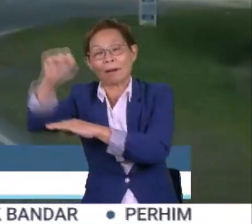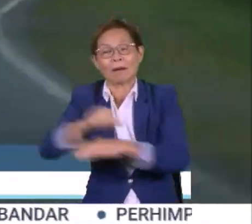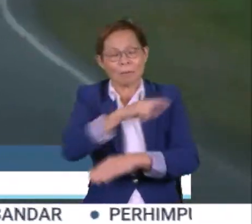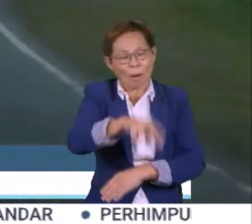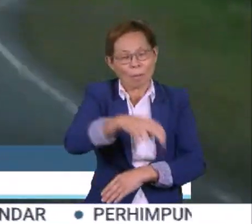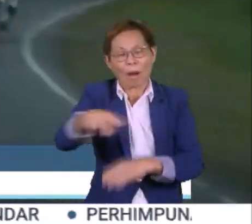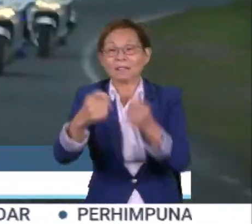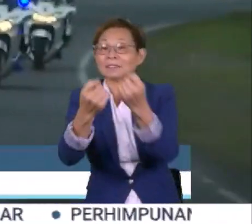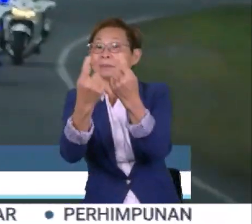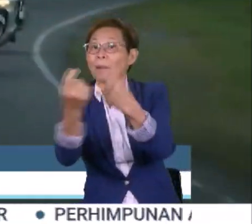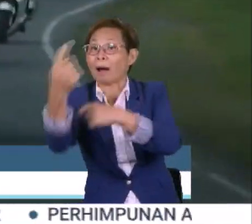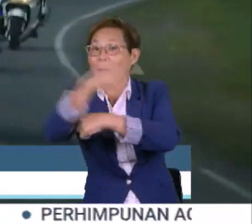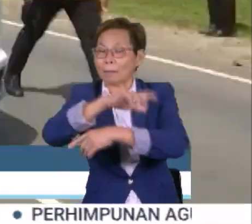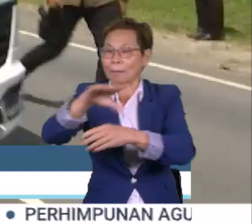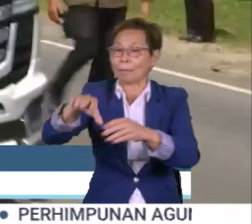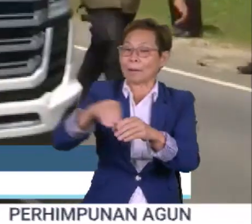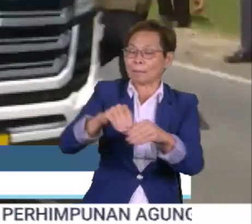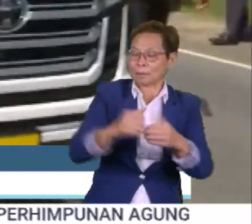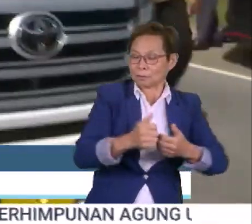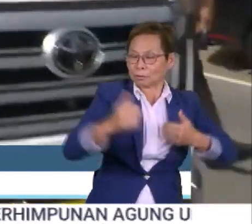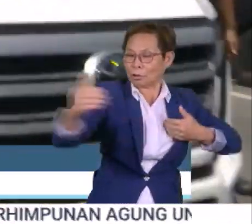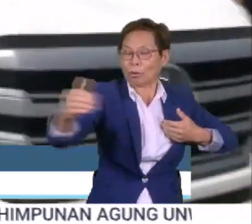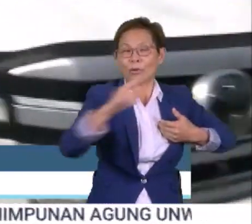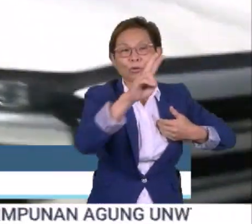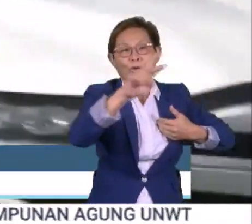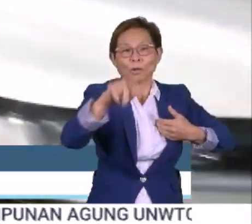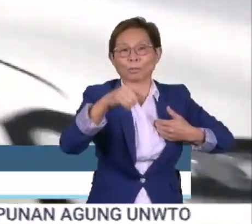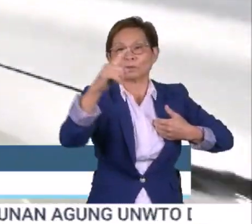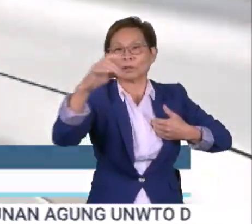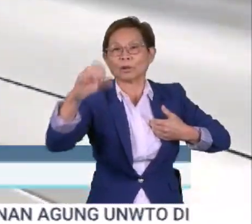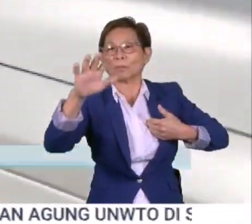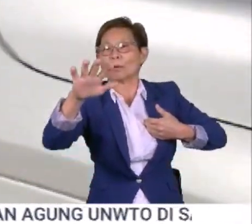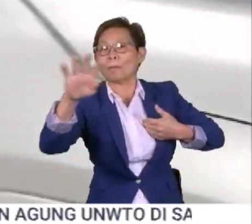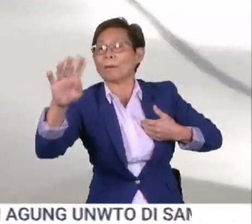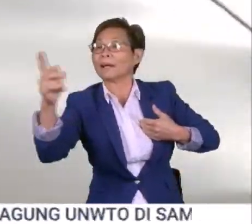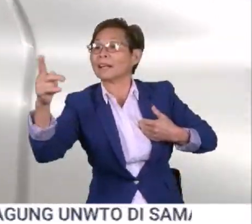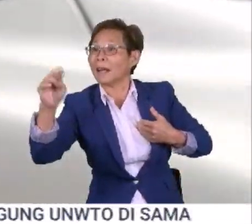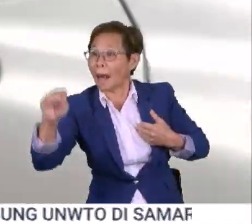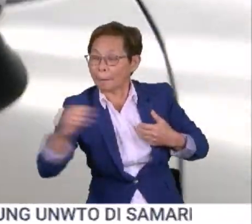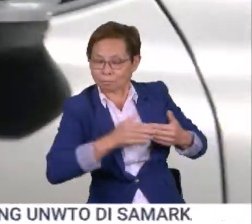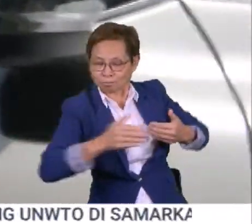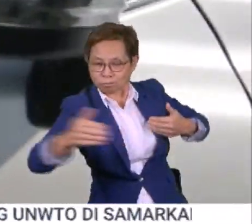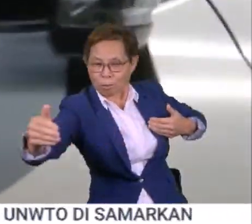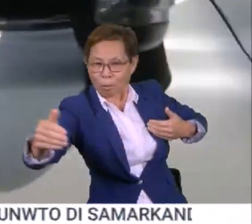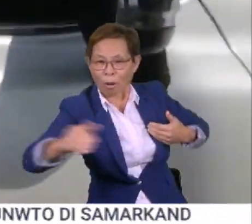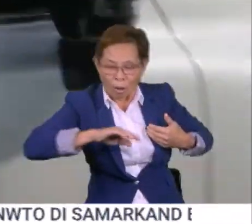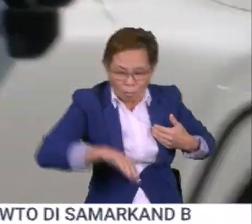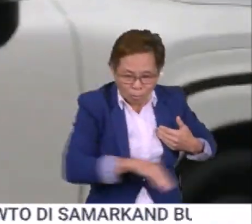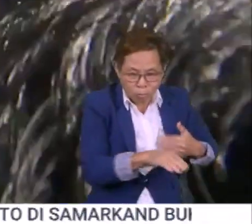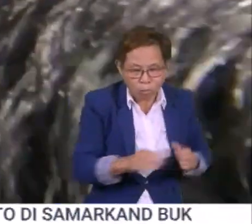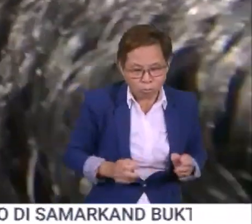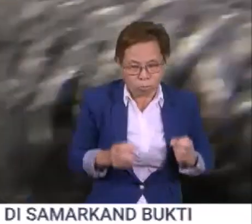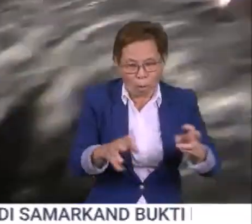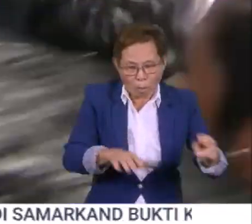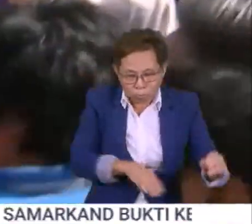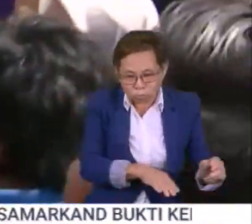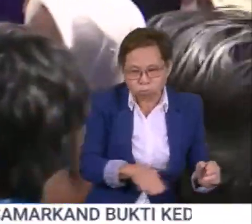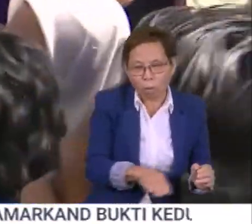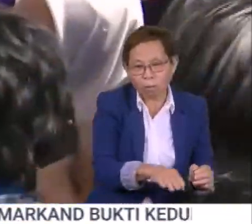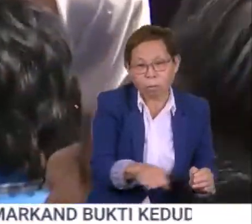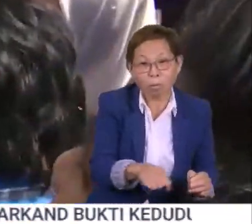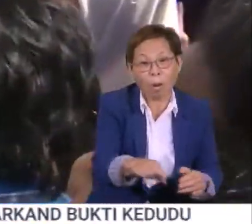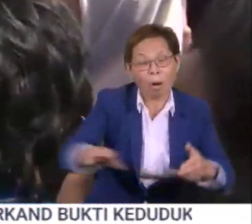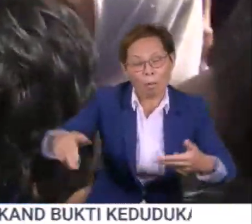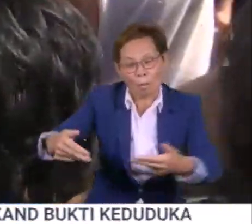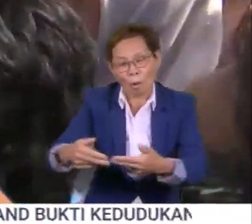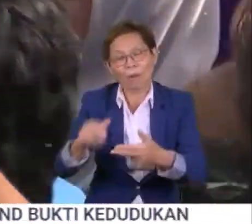11 hari itu melibatkan jarak perjalanan 2154 KM dengan menelusuri lebuh Raya pen Borneo yang